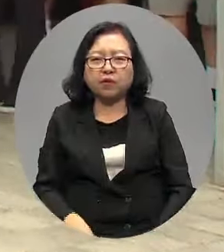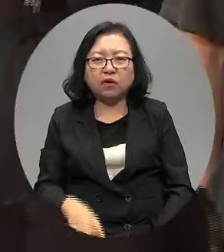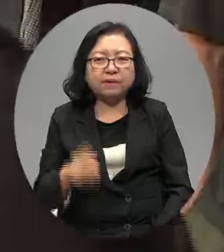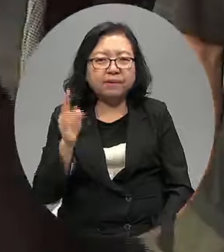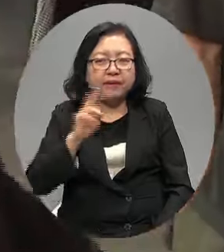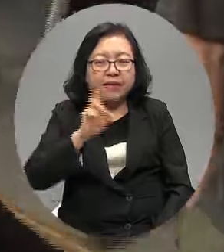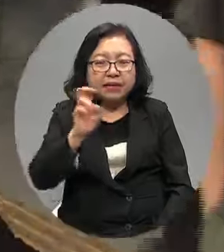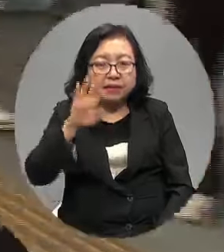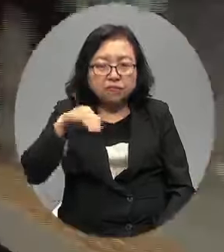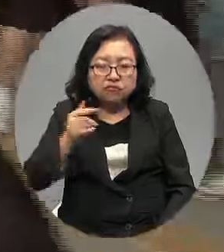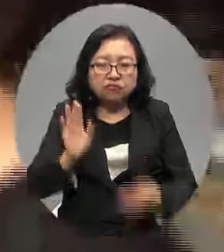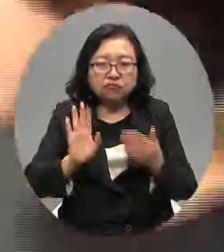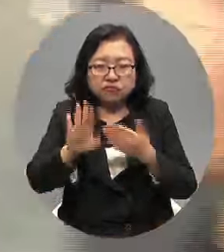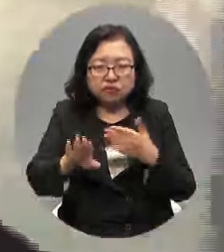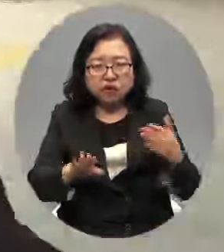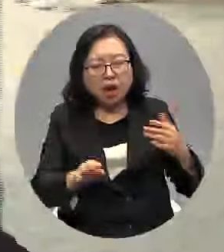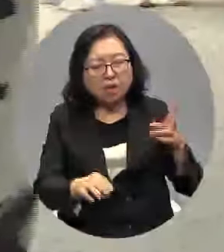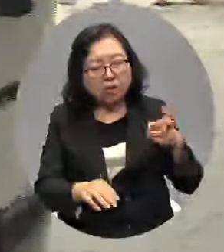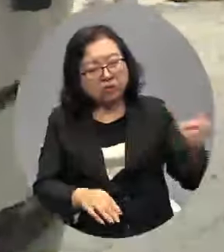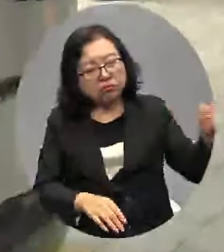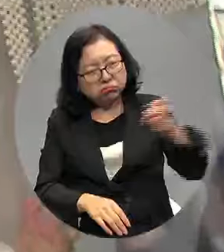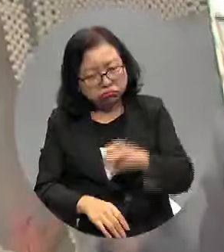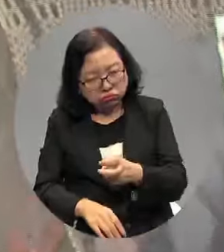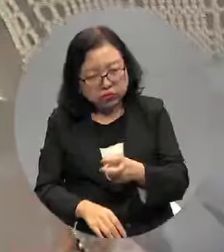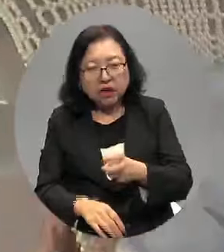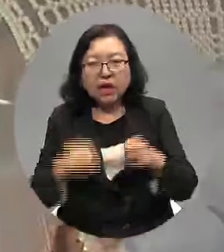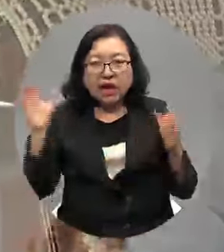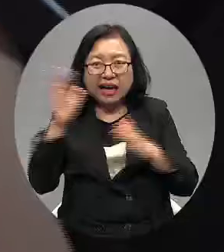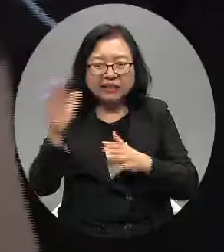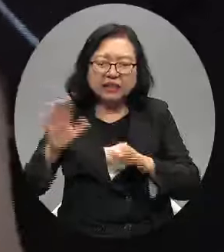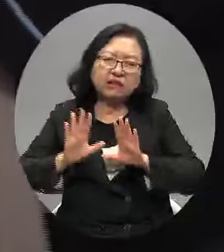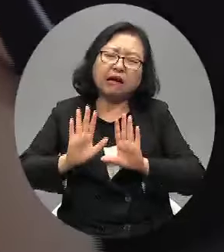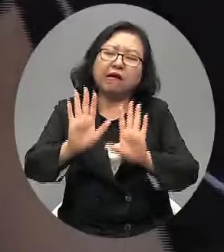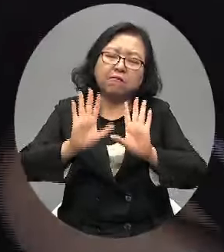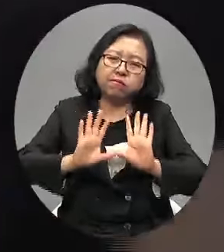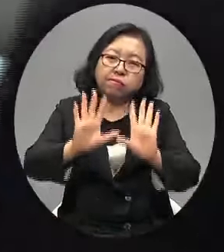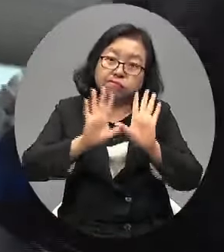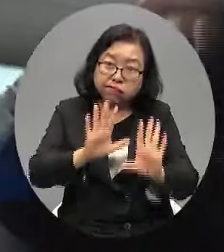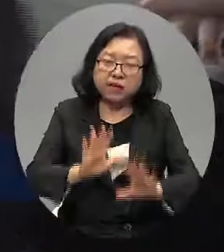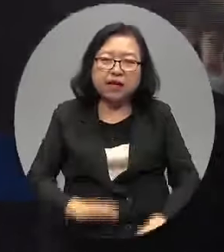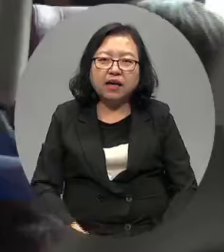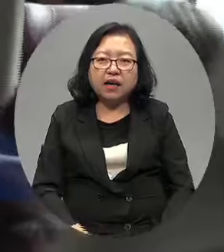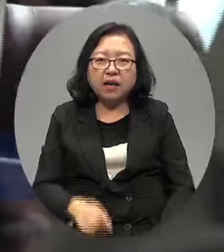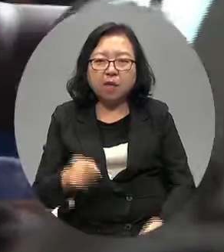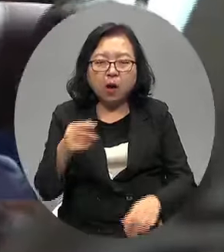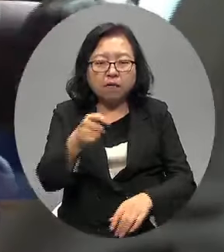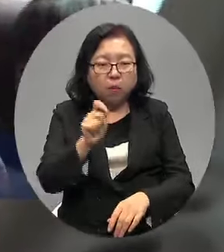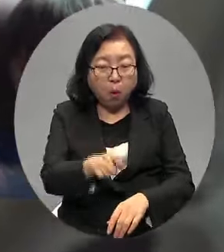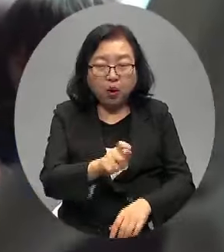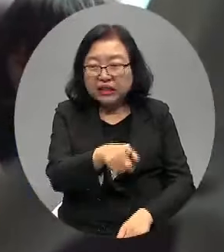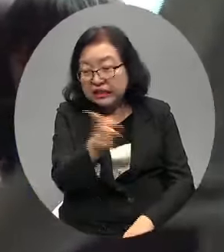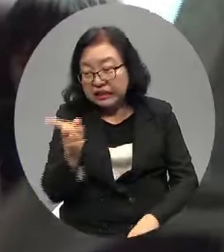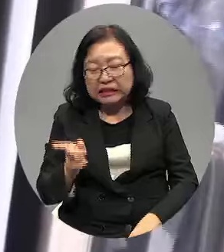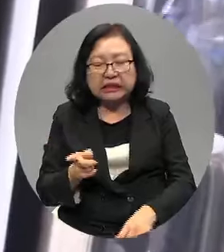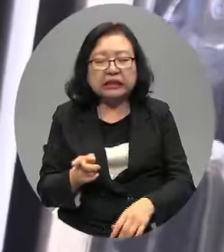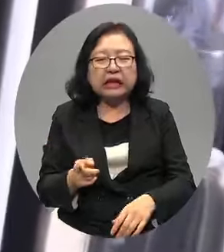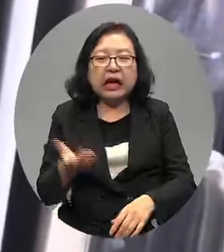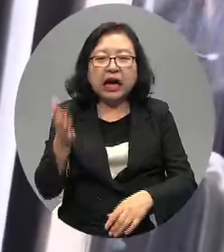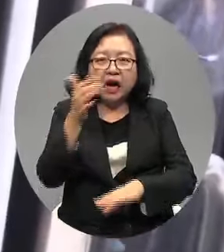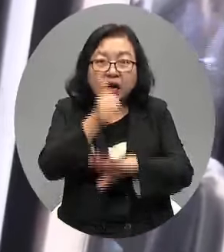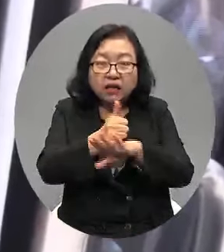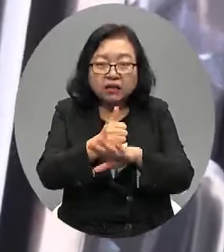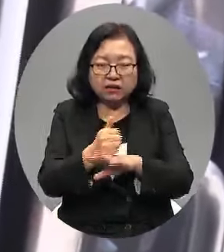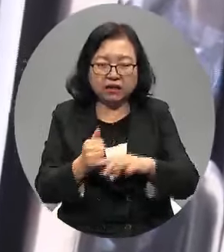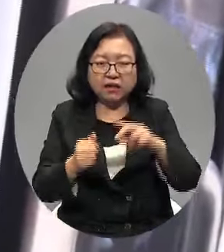도착한 시내버스. 학생들을 최대한 들여보내지만 뒤쪽으로 한번, 가봐 한번. 결국 3분의 1가량은